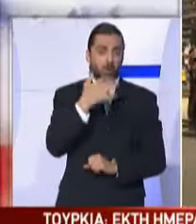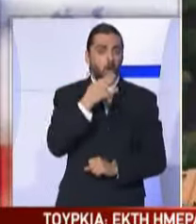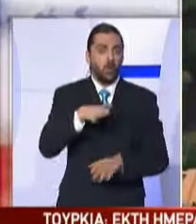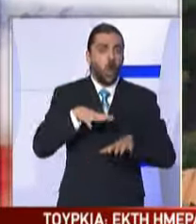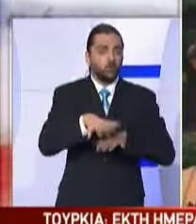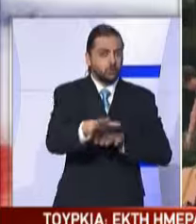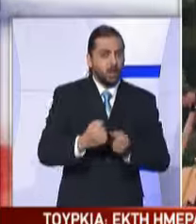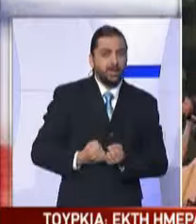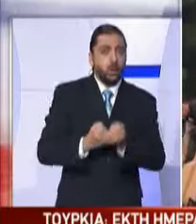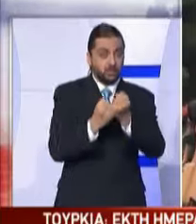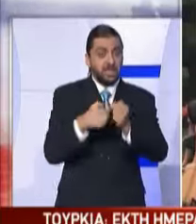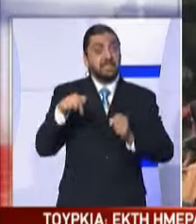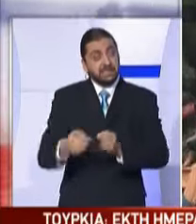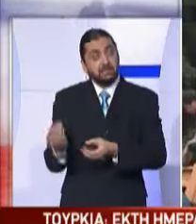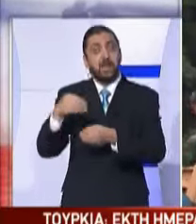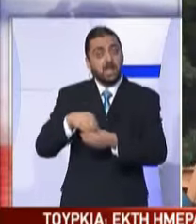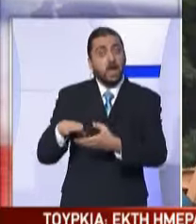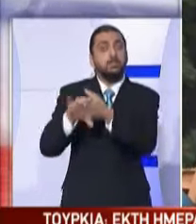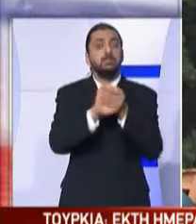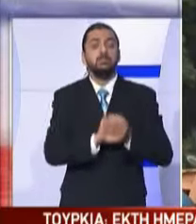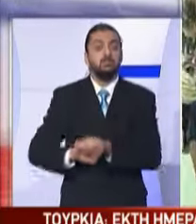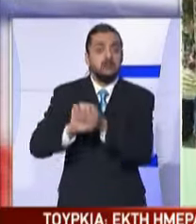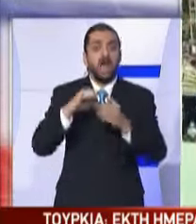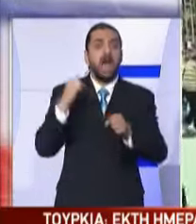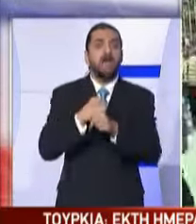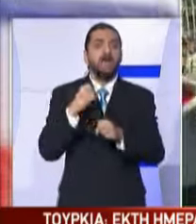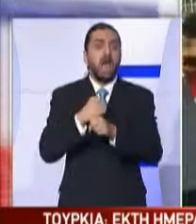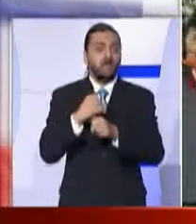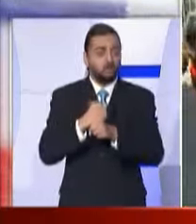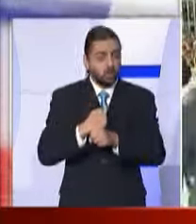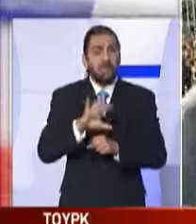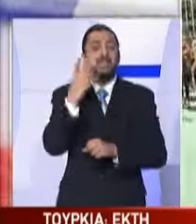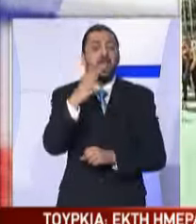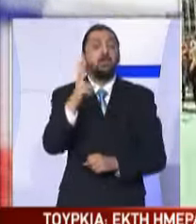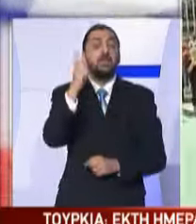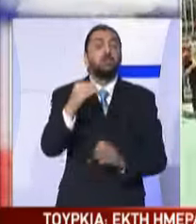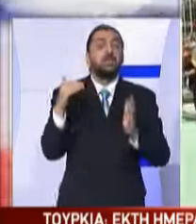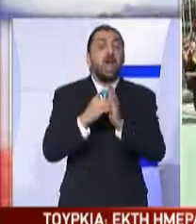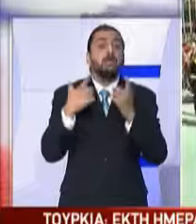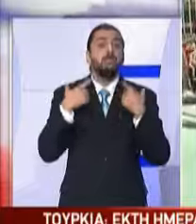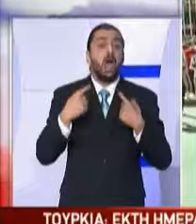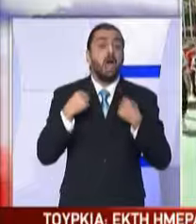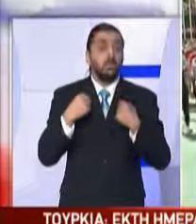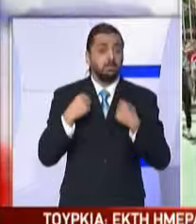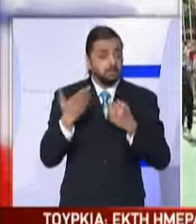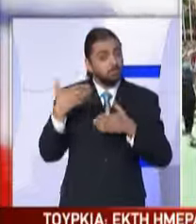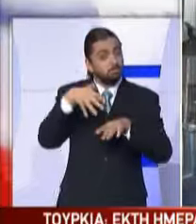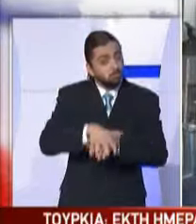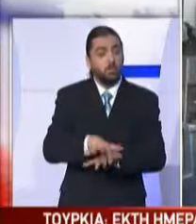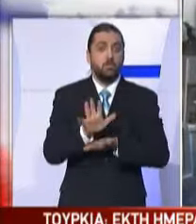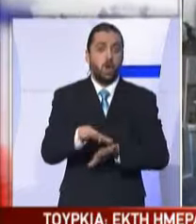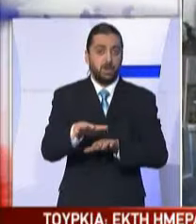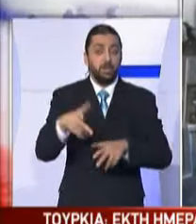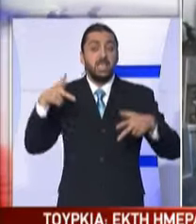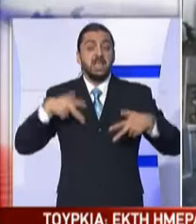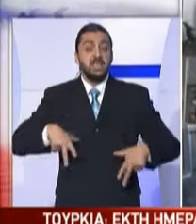διαδηλωτές, ενώνεται σήμερα και η συνομοσπονδία των εργατών συνδικάτων DISC με 420.000 μέλη. Η κυβέρνηση, που βλέπει με ανησυχία